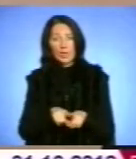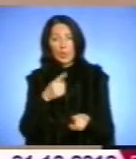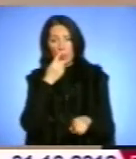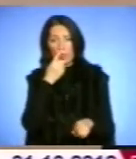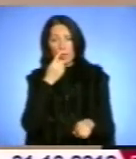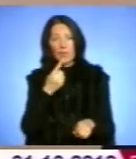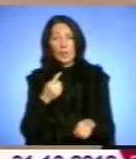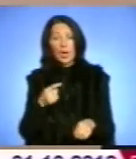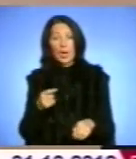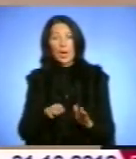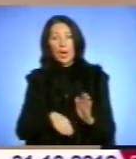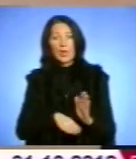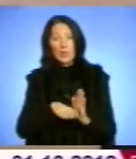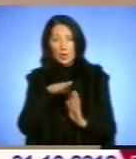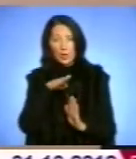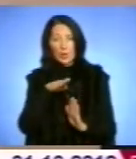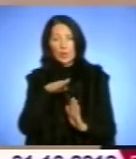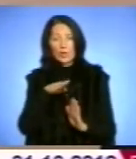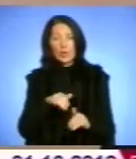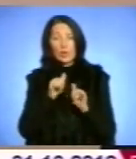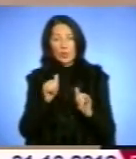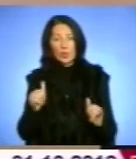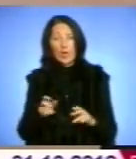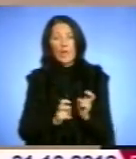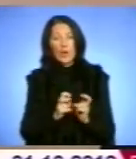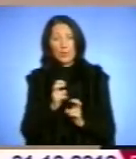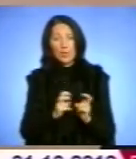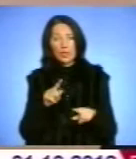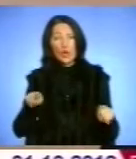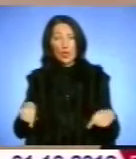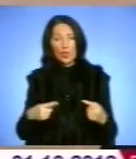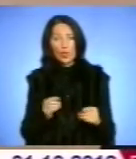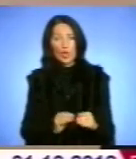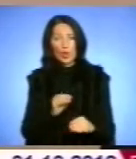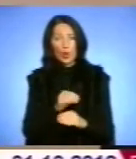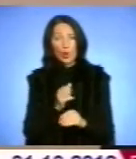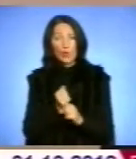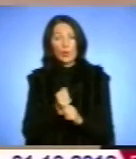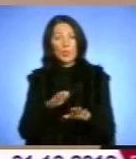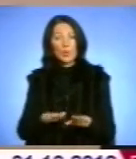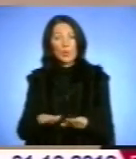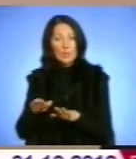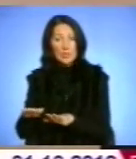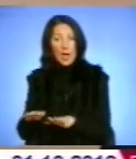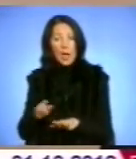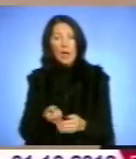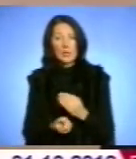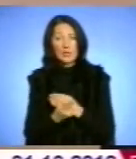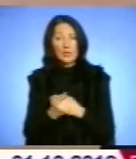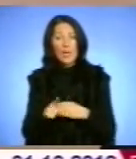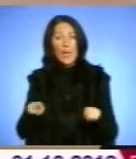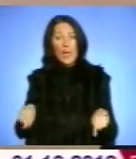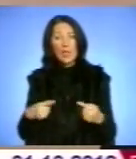близькій, нарощувати виробництво, створювати додаткові робочі місця, а звідси і